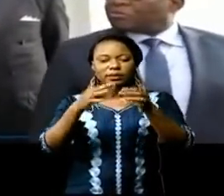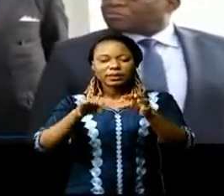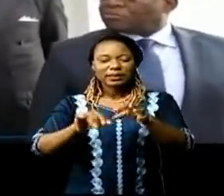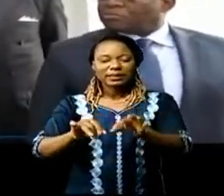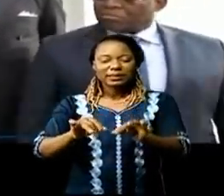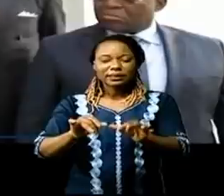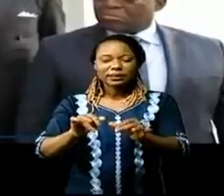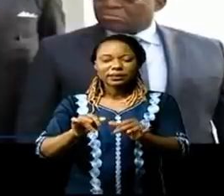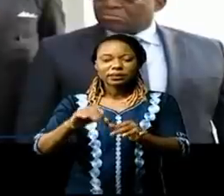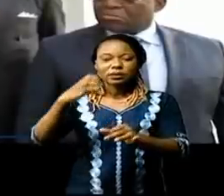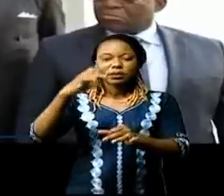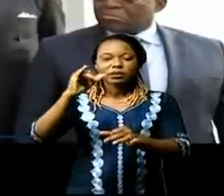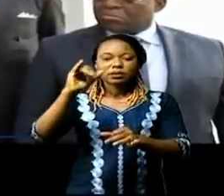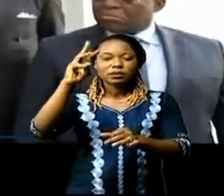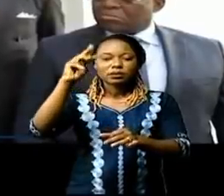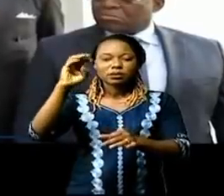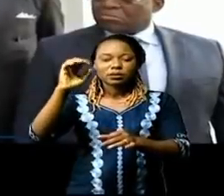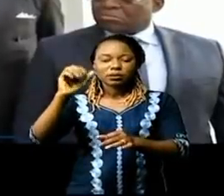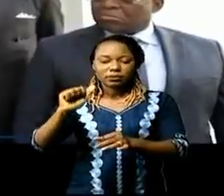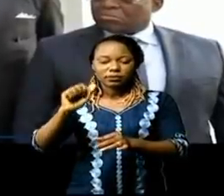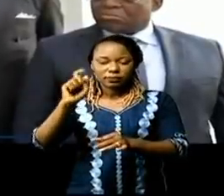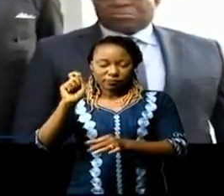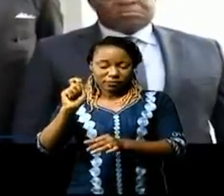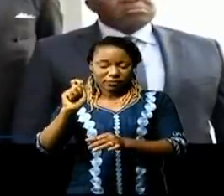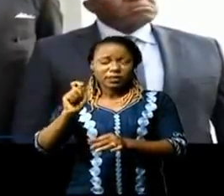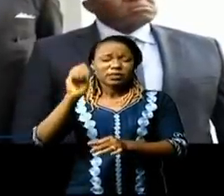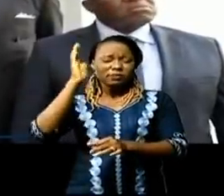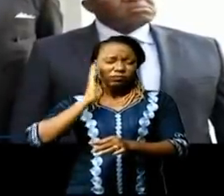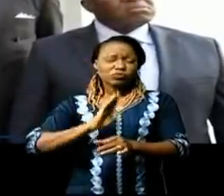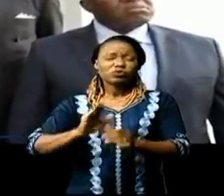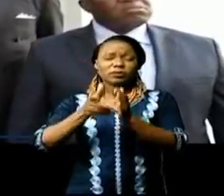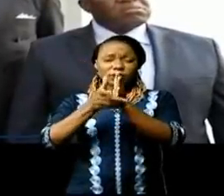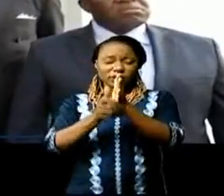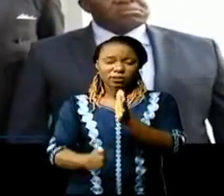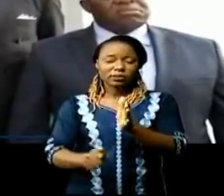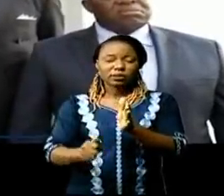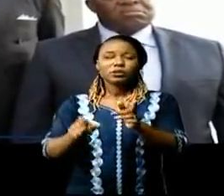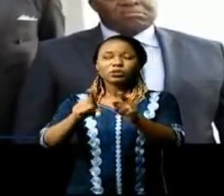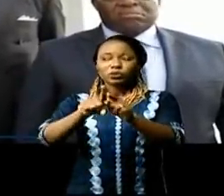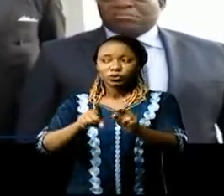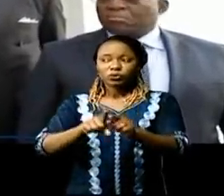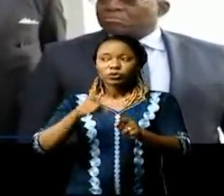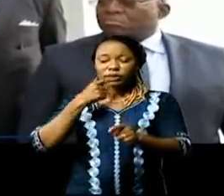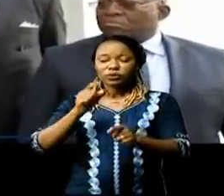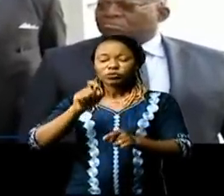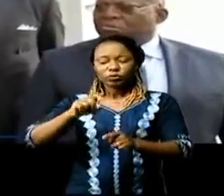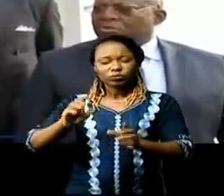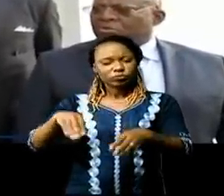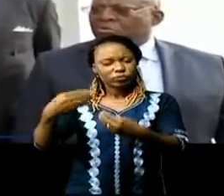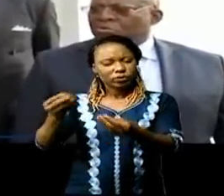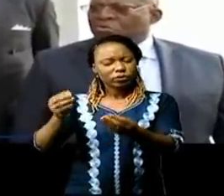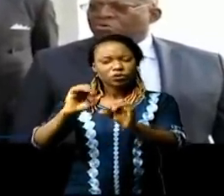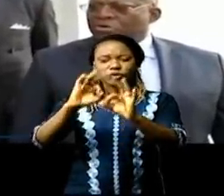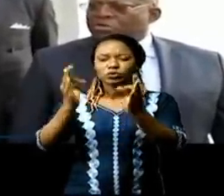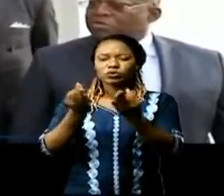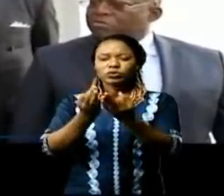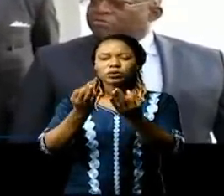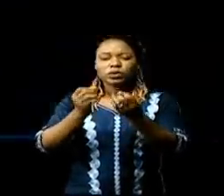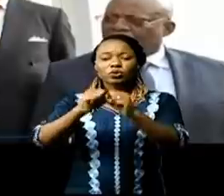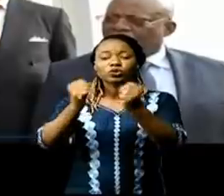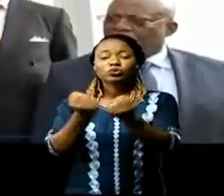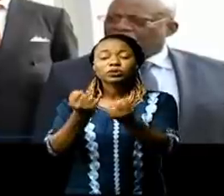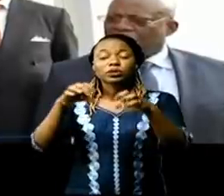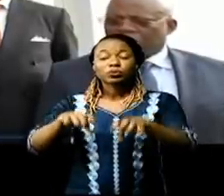qualité. Nous avons attiré l'attention du Premier ministre pour que priorité soit donnée aux entreprises